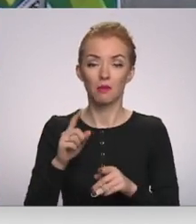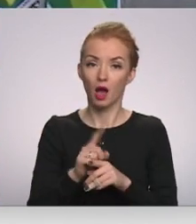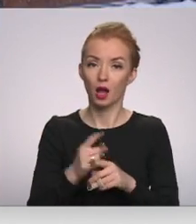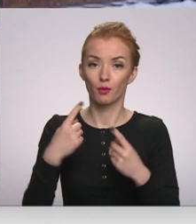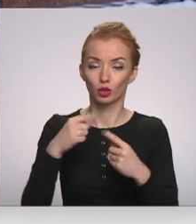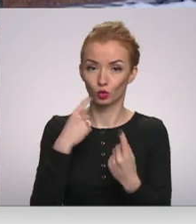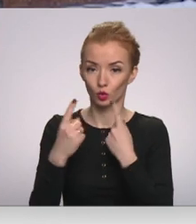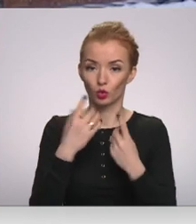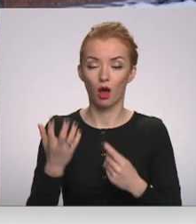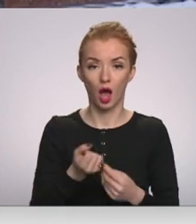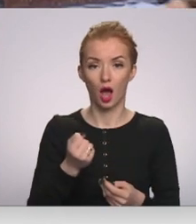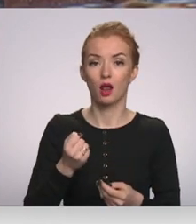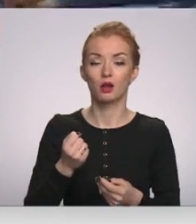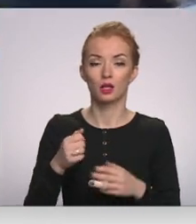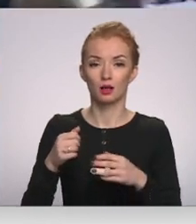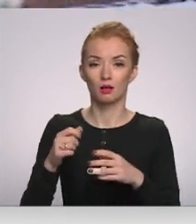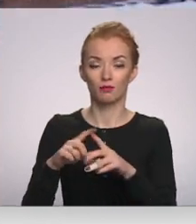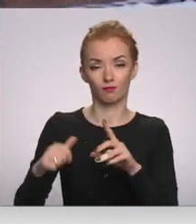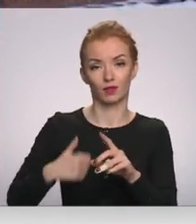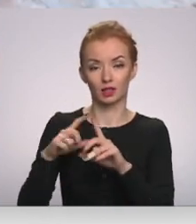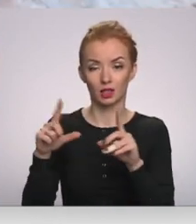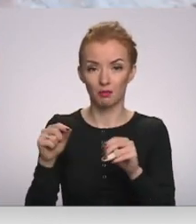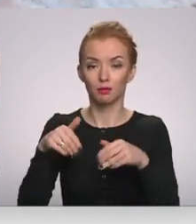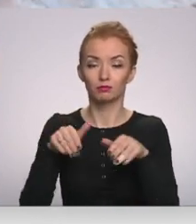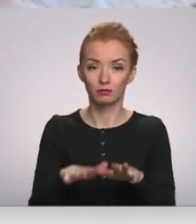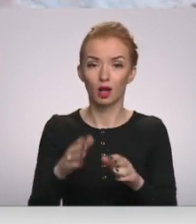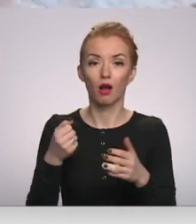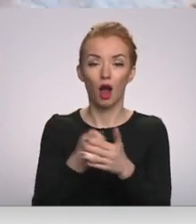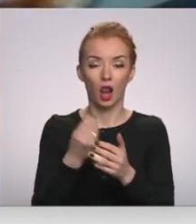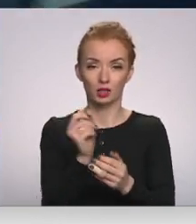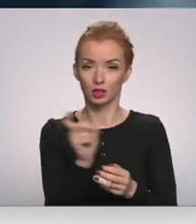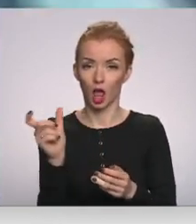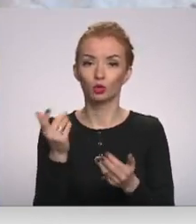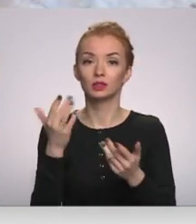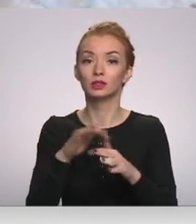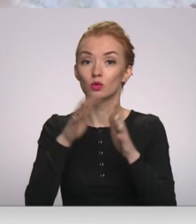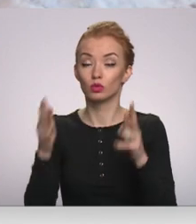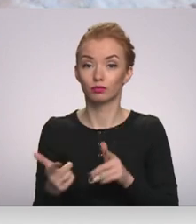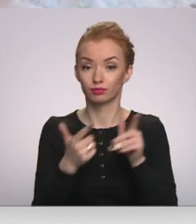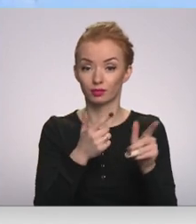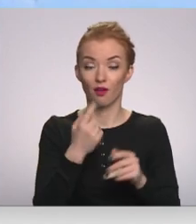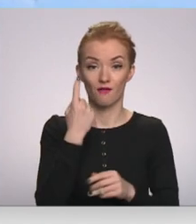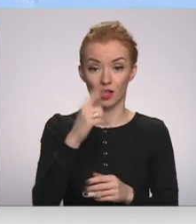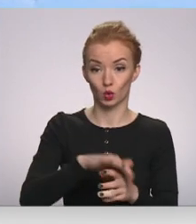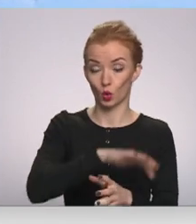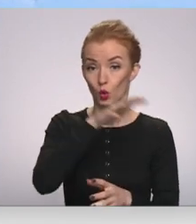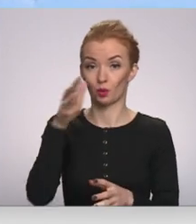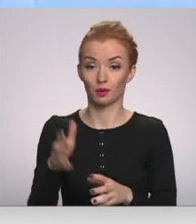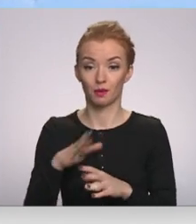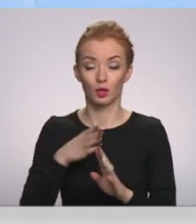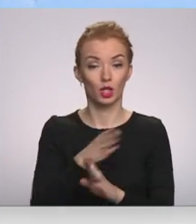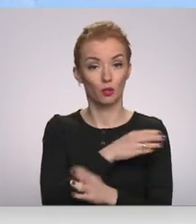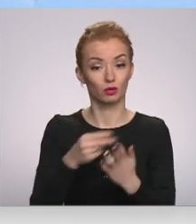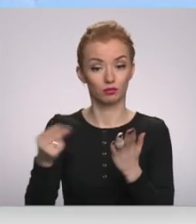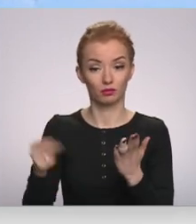ar kapitāla sabiedrību par galīgo cenu, ko noteiks pēc izvestā sniega daudzuma. Par kubikmetru, kas bija iepriekš